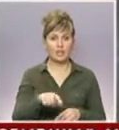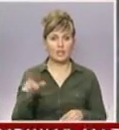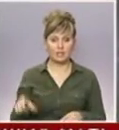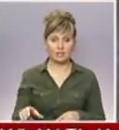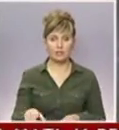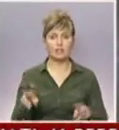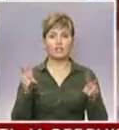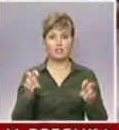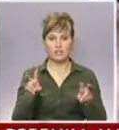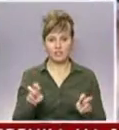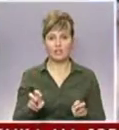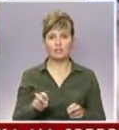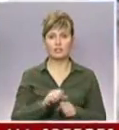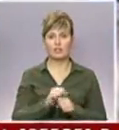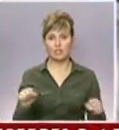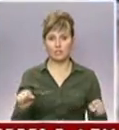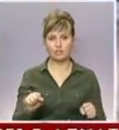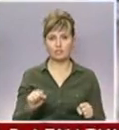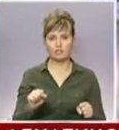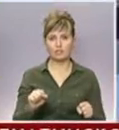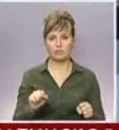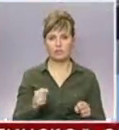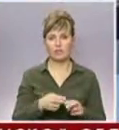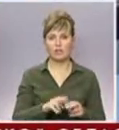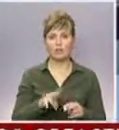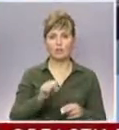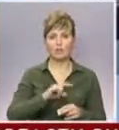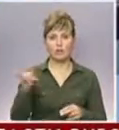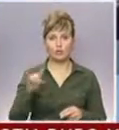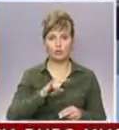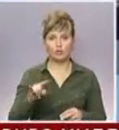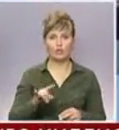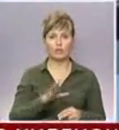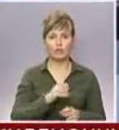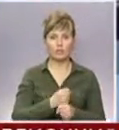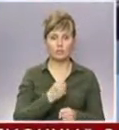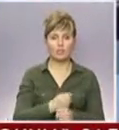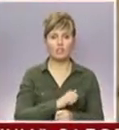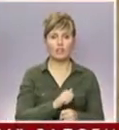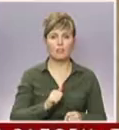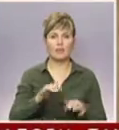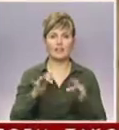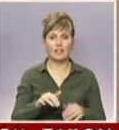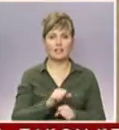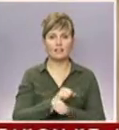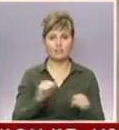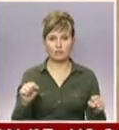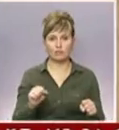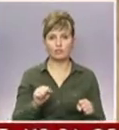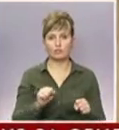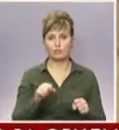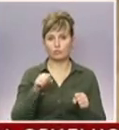A321, то произошедшее российские специалисты назвали террористическим актом. На борту воздушного судна в полете